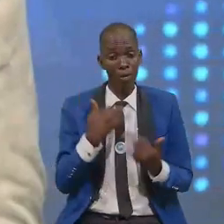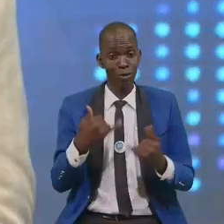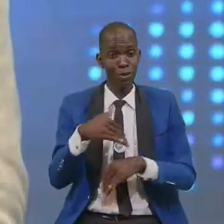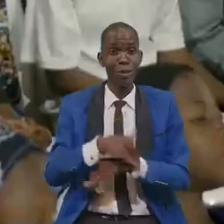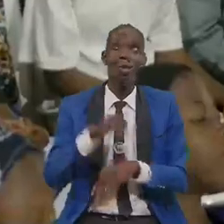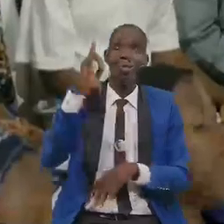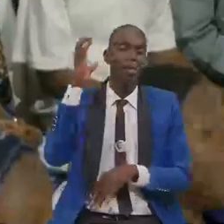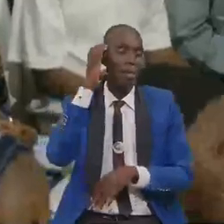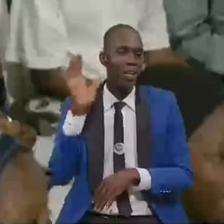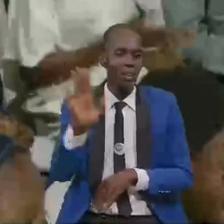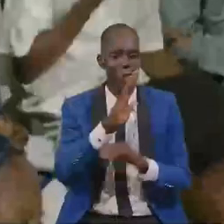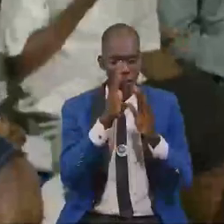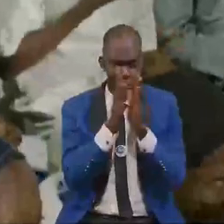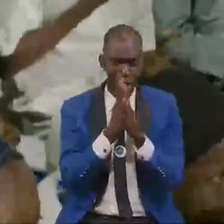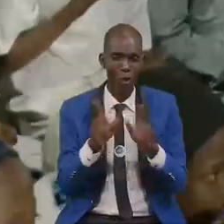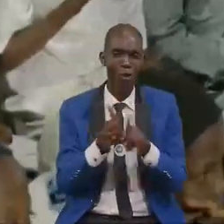écouter ta prière